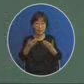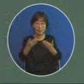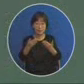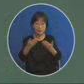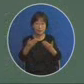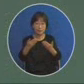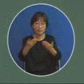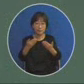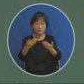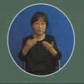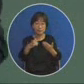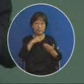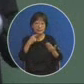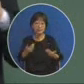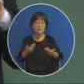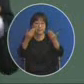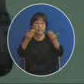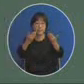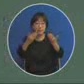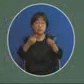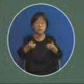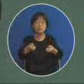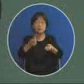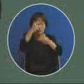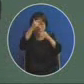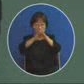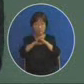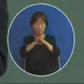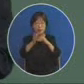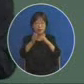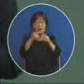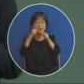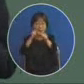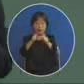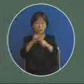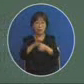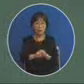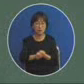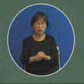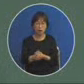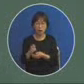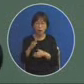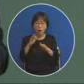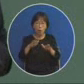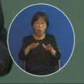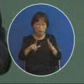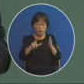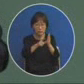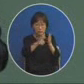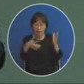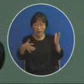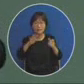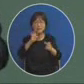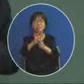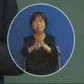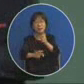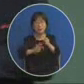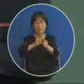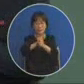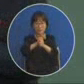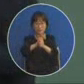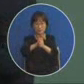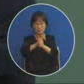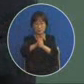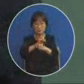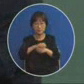그냥 단순하게 들판에서 드리는 게 아닙니다. 왜 40년 걸었을까요? And they're not just going out in the middle of the plain to make the sacrifice. Why did it take 40 years?